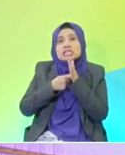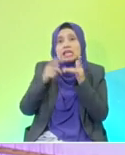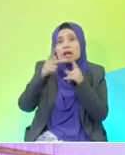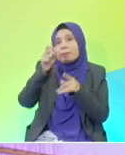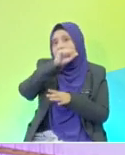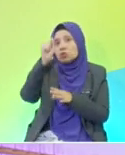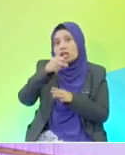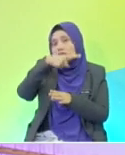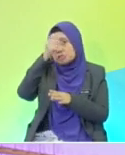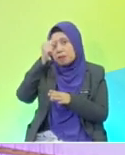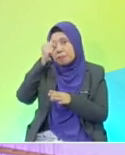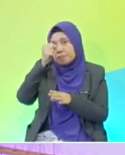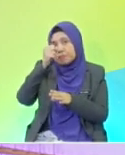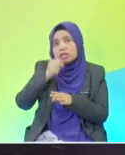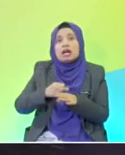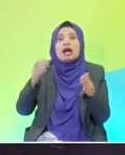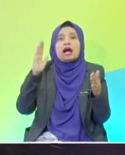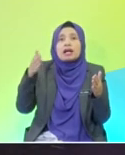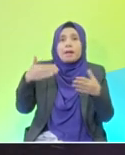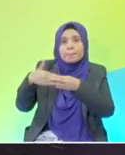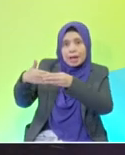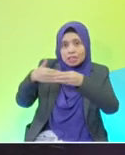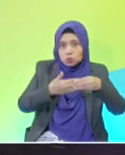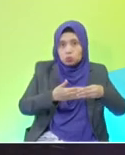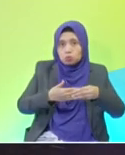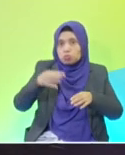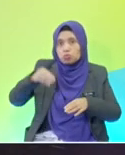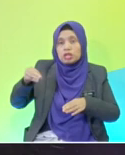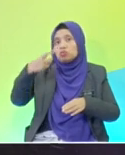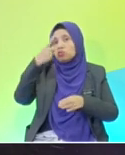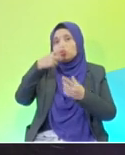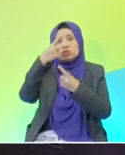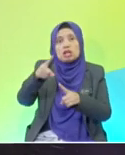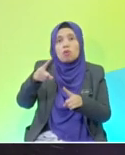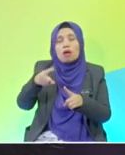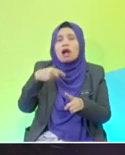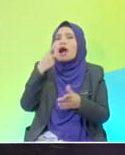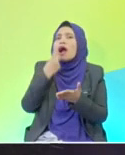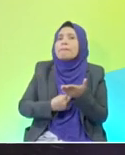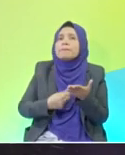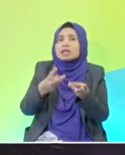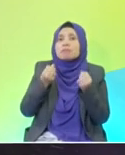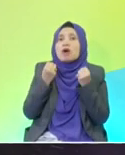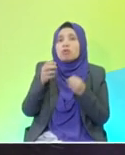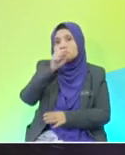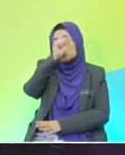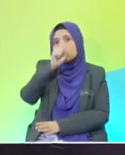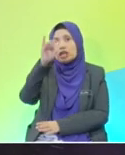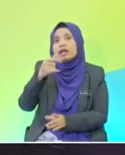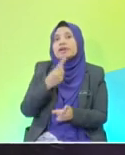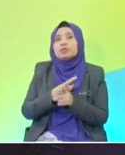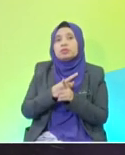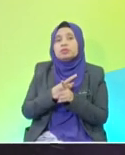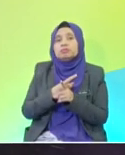karena kata kunci soal dan sebenarnya akan memandu jalur untuk menjawab Apakah kehendak soalan yang sebenarnya